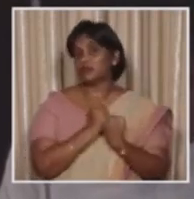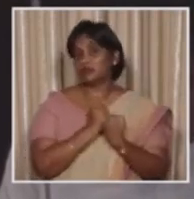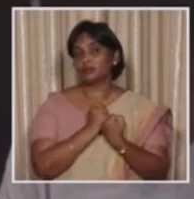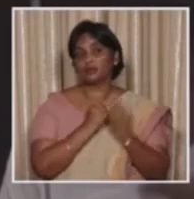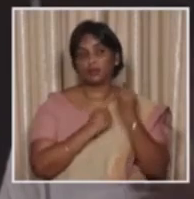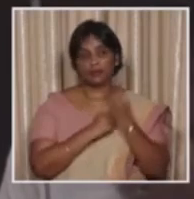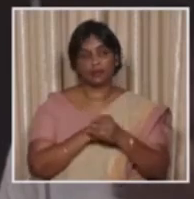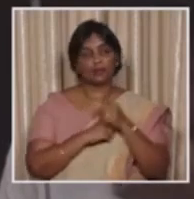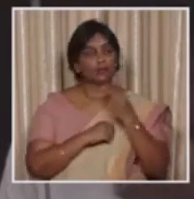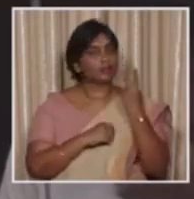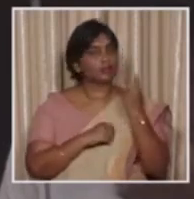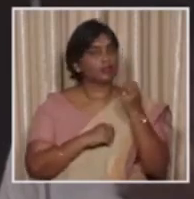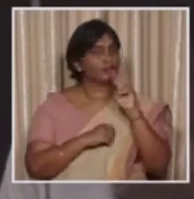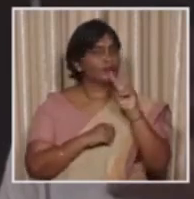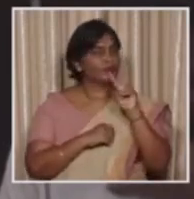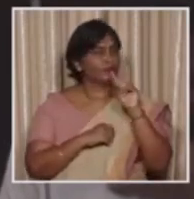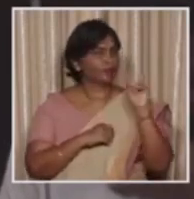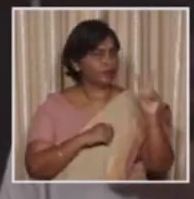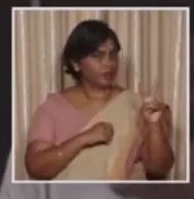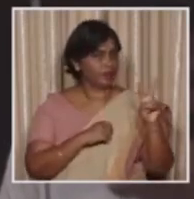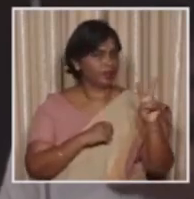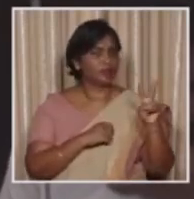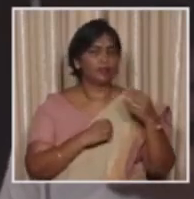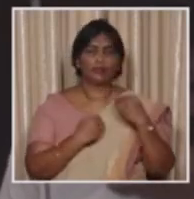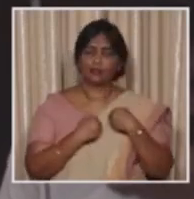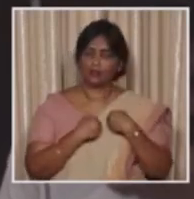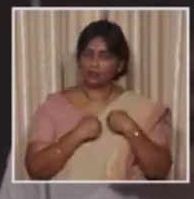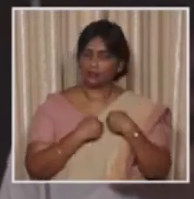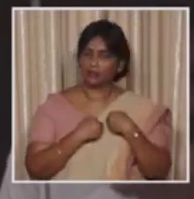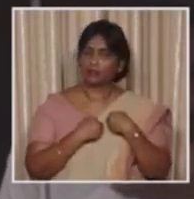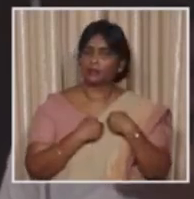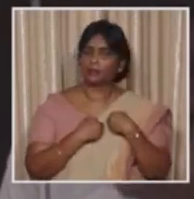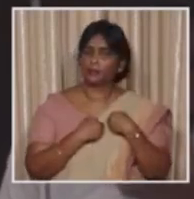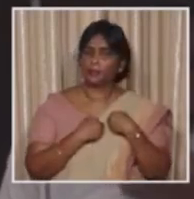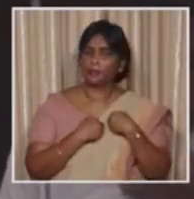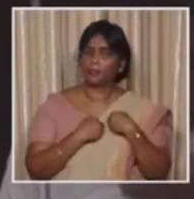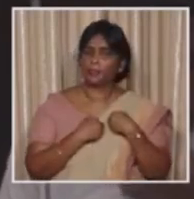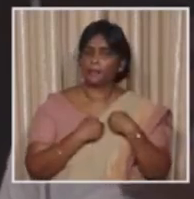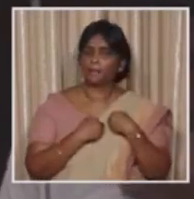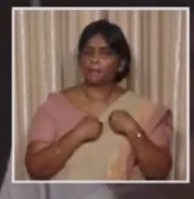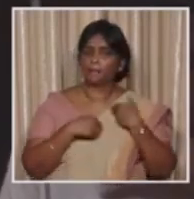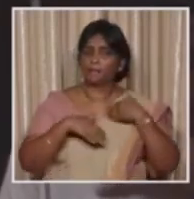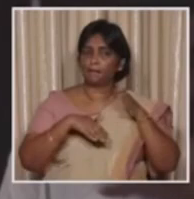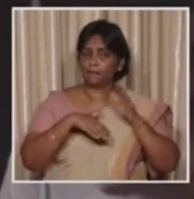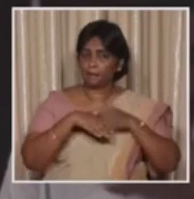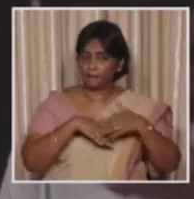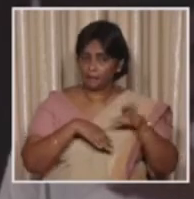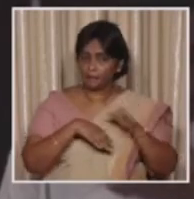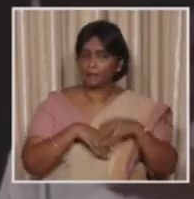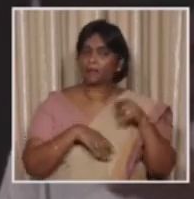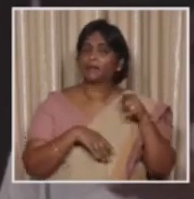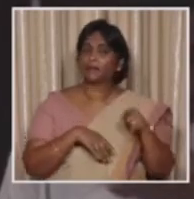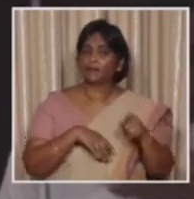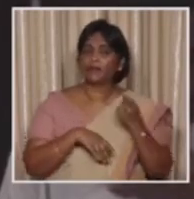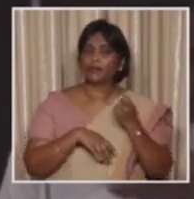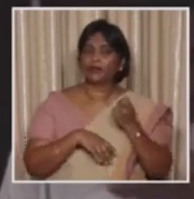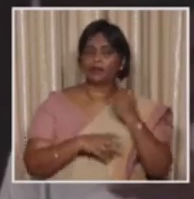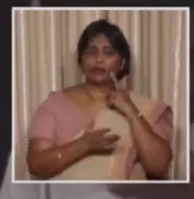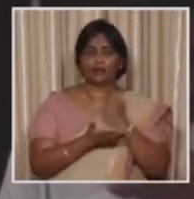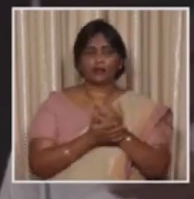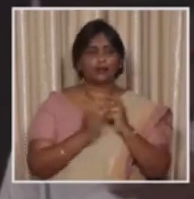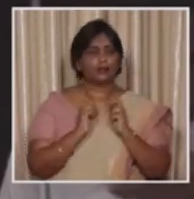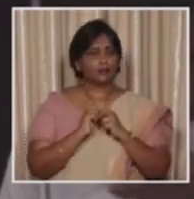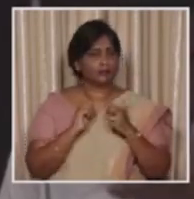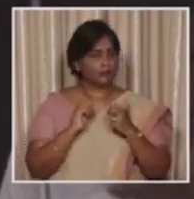சந்தித்த பொருளாதார முடக்கம் அது ஆரம்பித்தது விவசாயத்தினுடைய